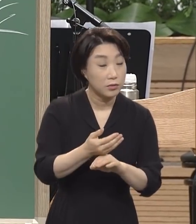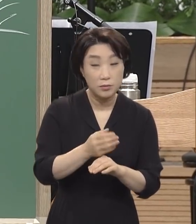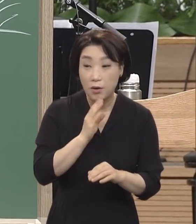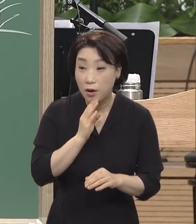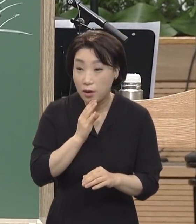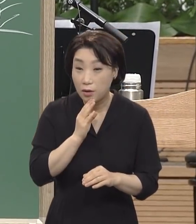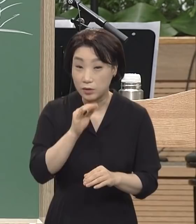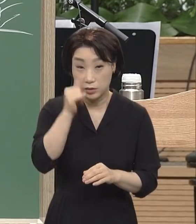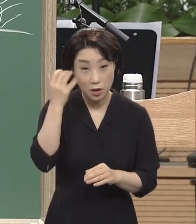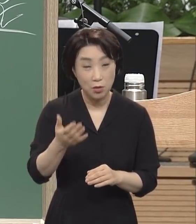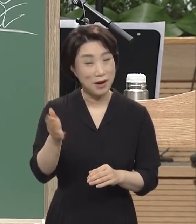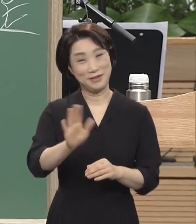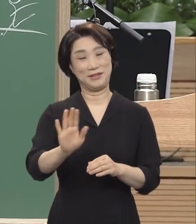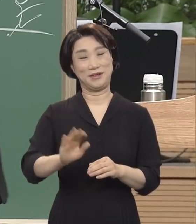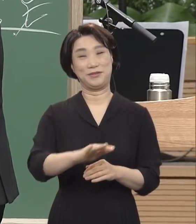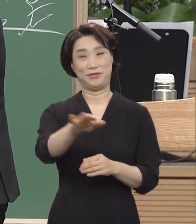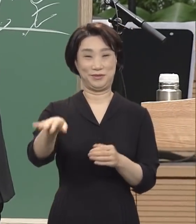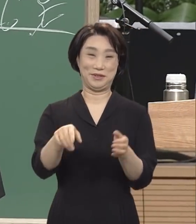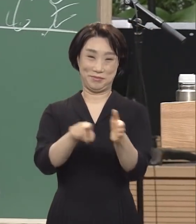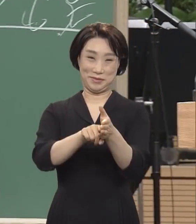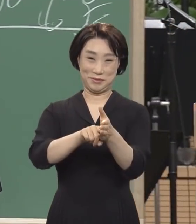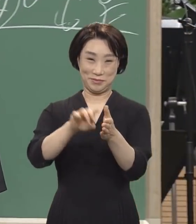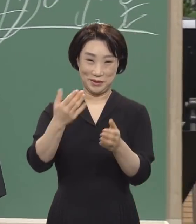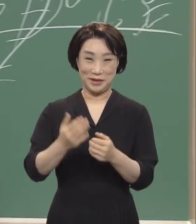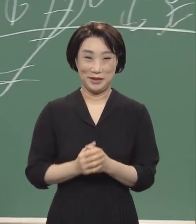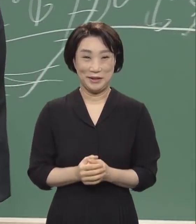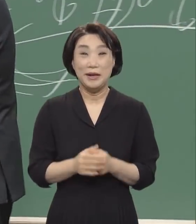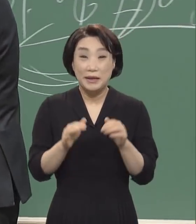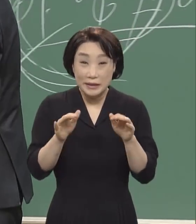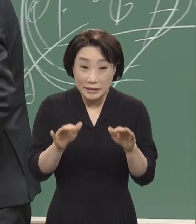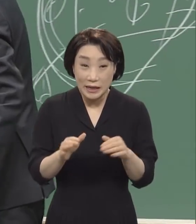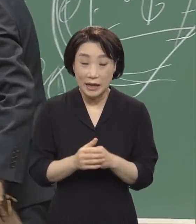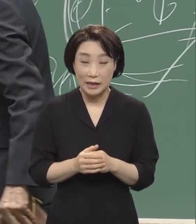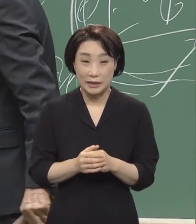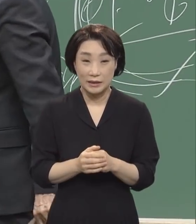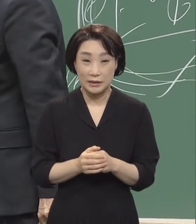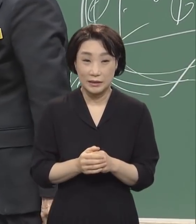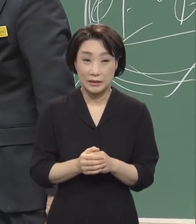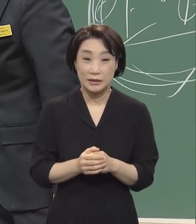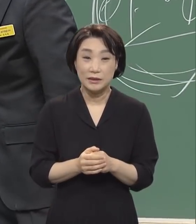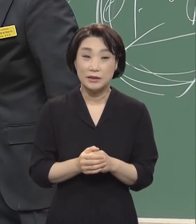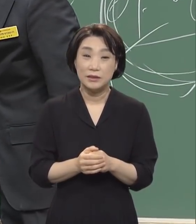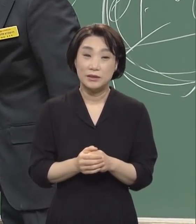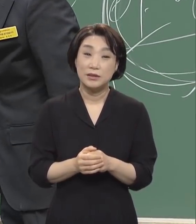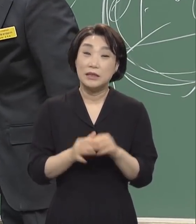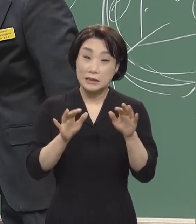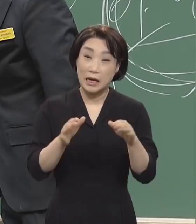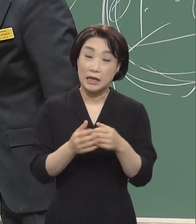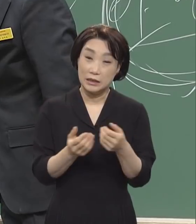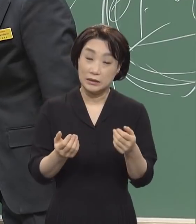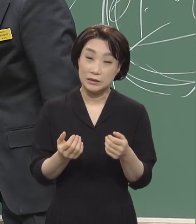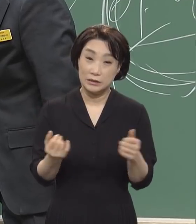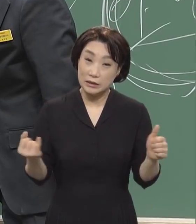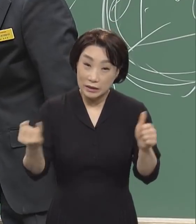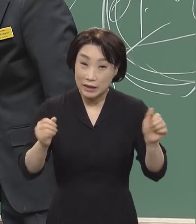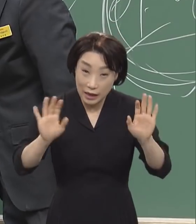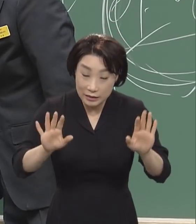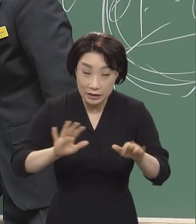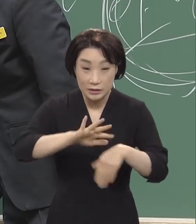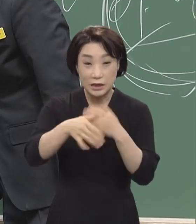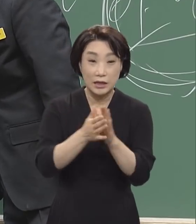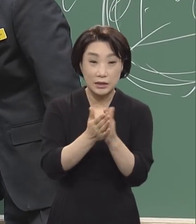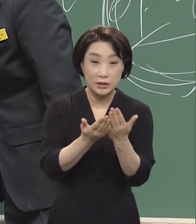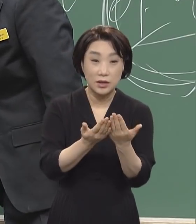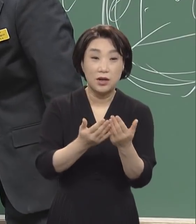믿음이 되는 거예요. 그렇죠? 갈라놓지 않고 장세기 20장 25절